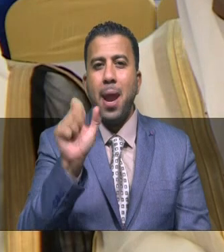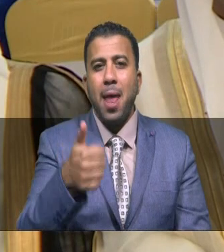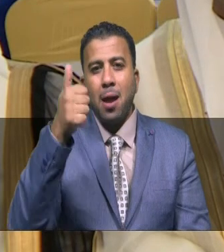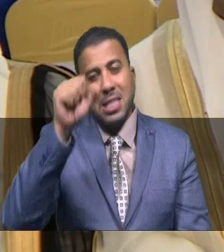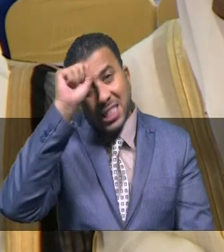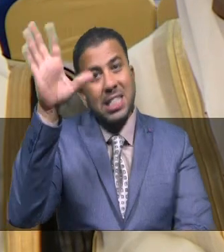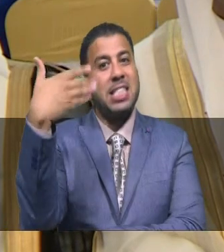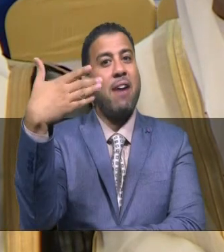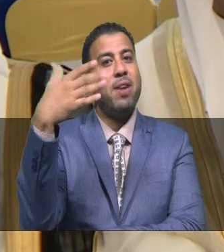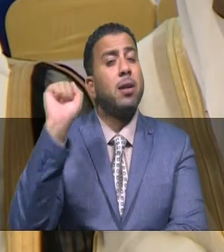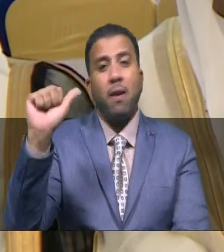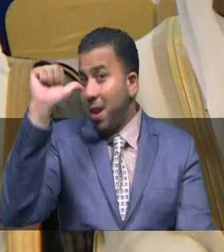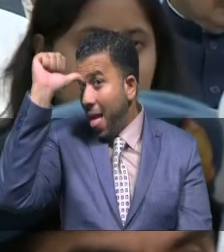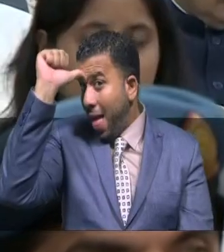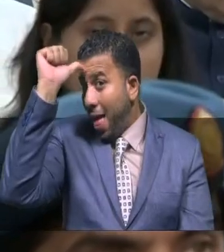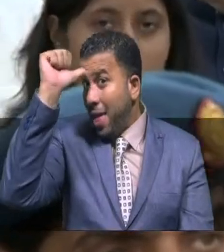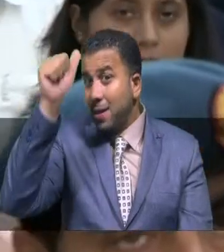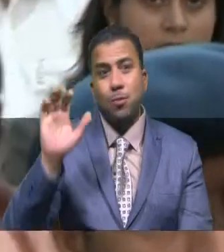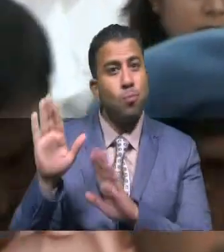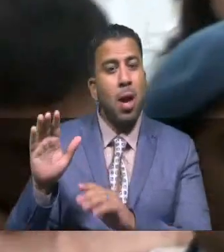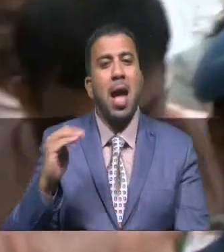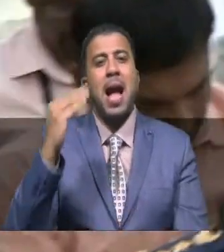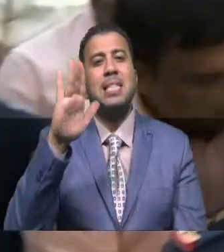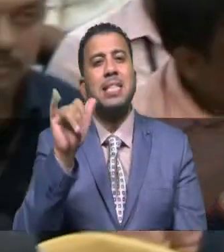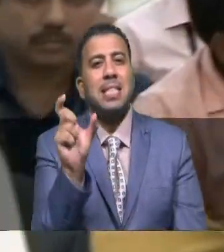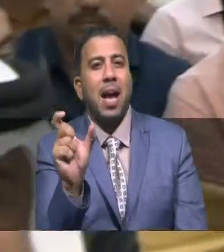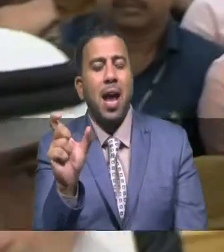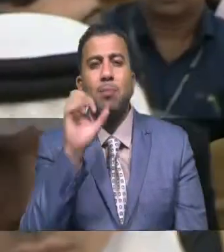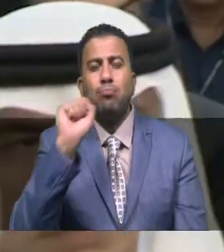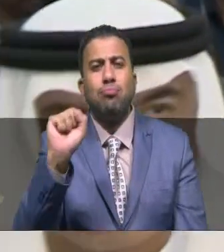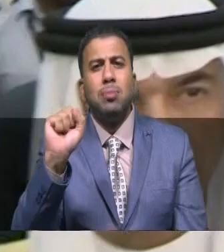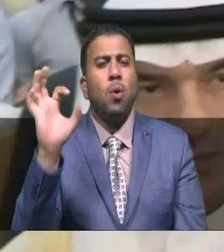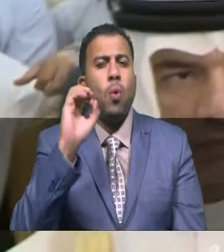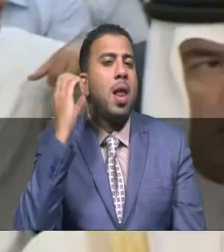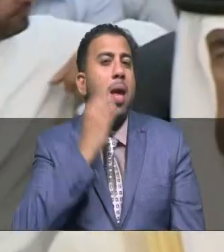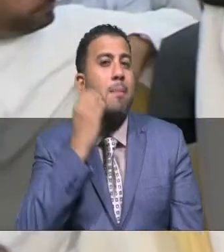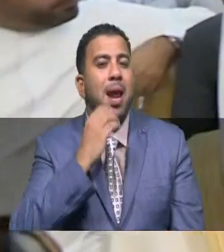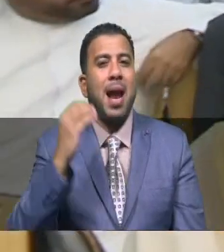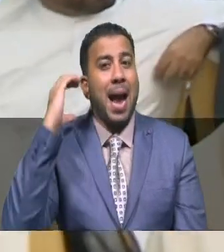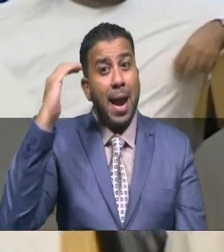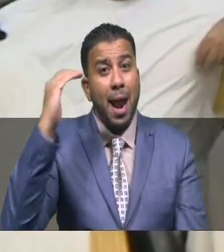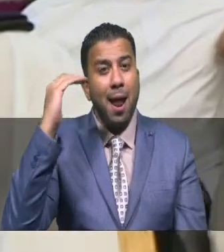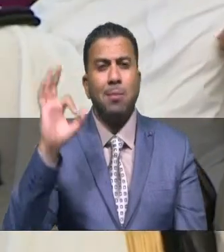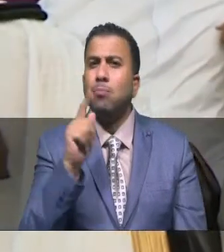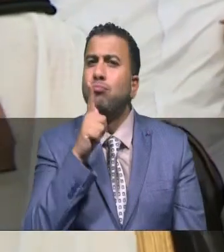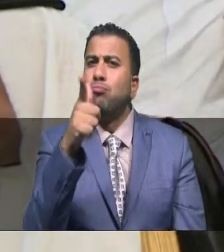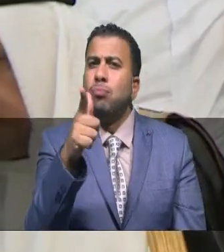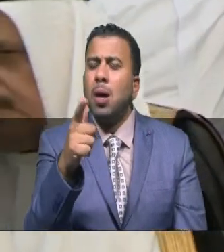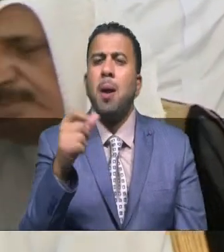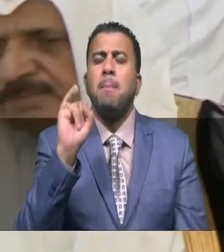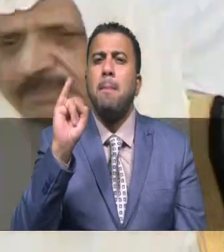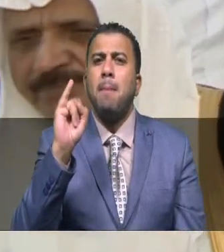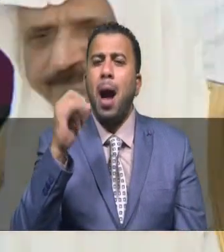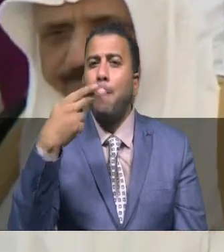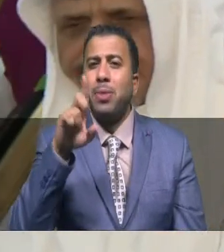الامارات لدى جمهوريه الهند وسعاده جمال حسين الزعابي العام الامارات في كيرلا بالاضافه الى سعاده عبد الله بن محمد العويس